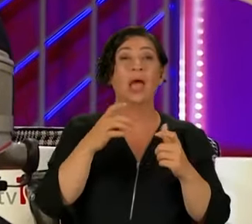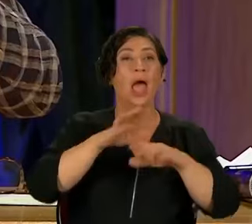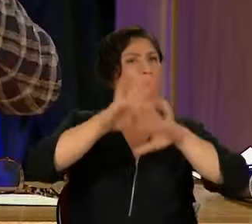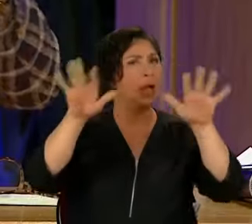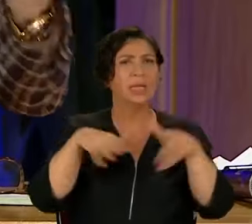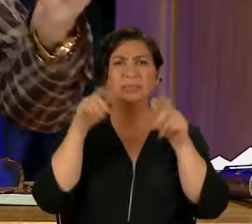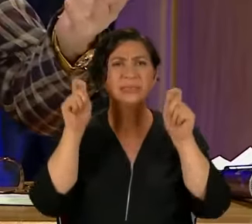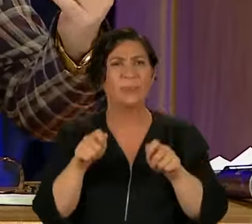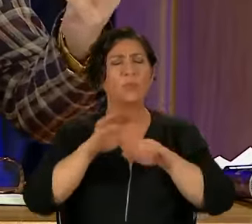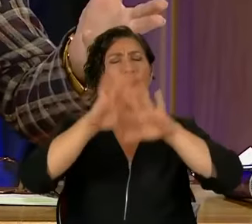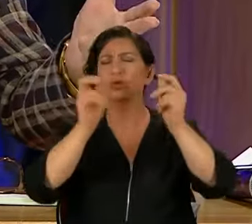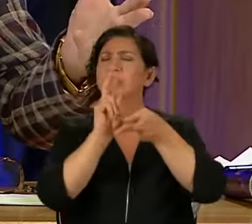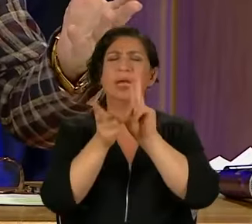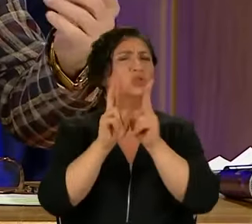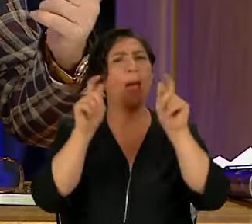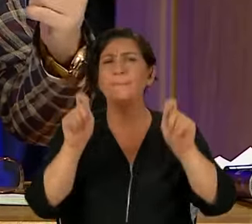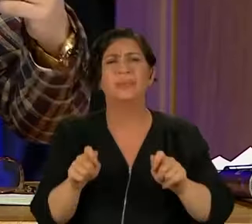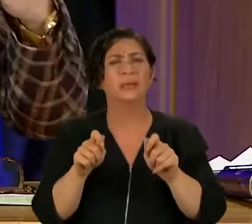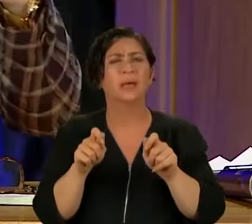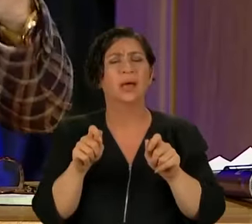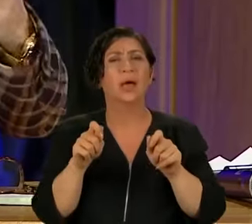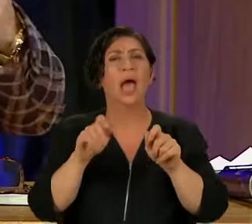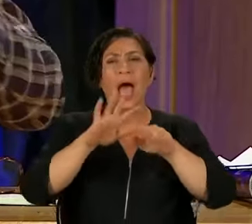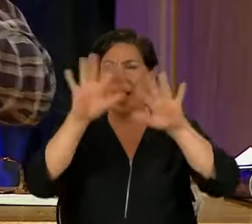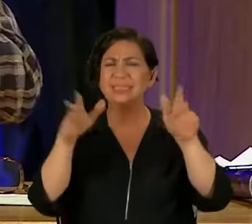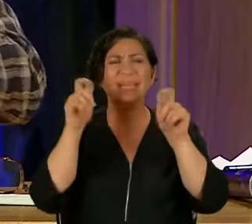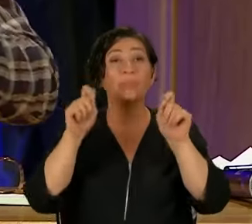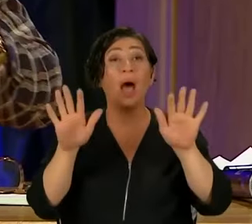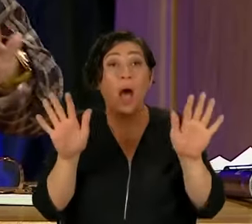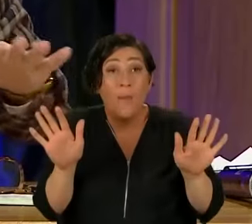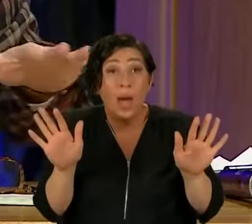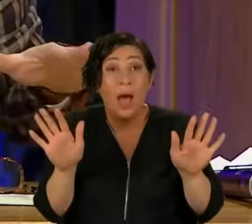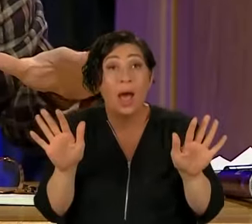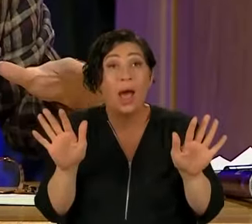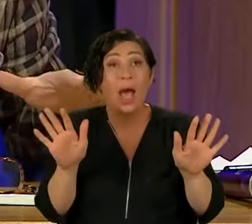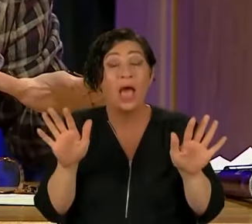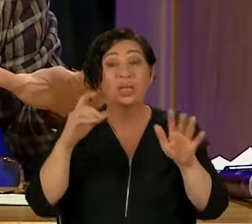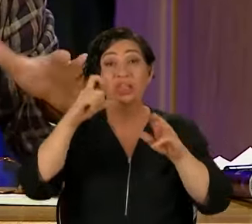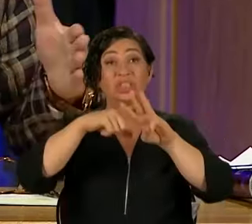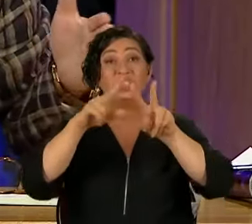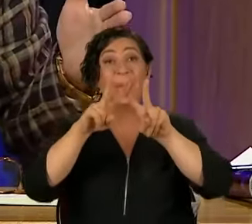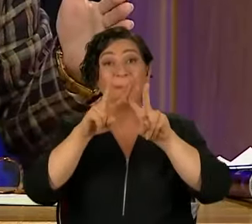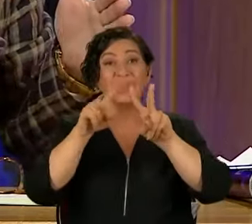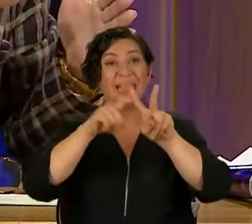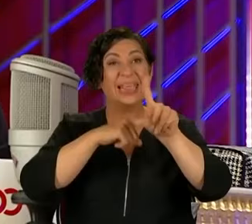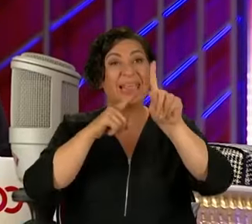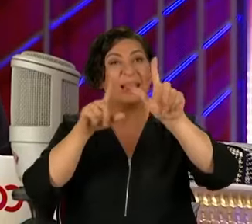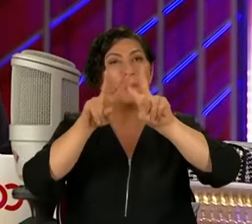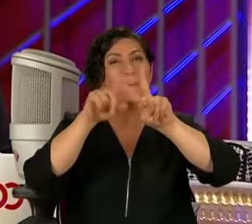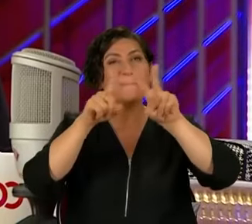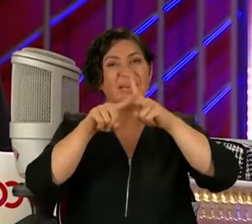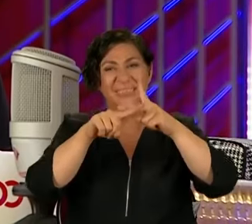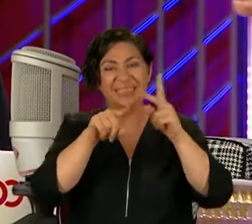herkes yaptı. Bütün tiyatrocular böyle şeyler yaptı. Herkes yaptı ama Cem Yılmaz'a kadar